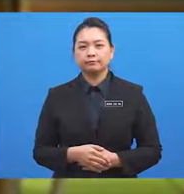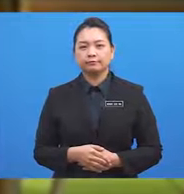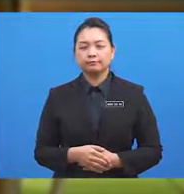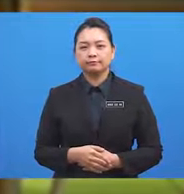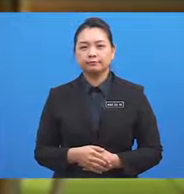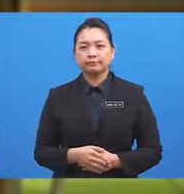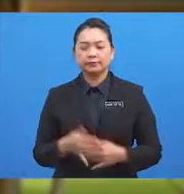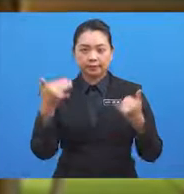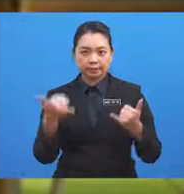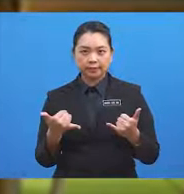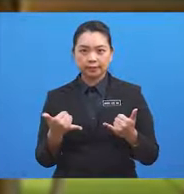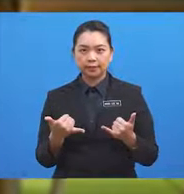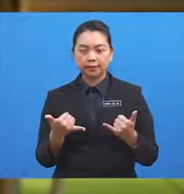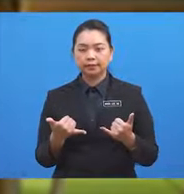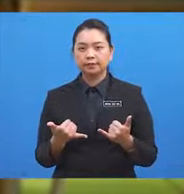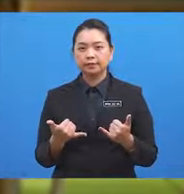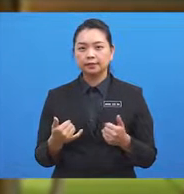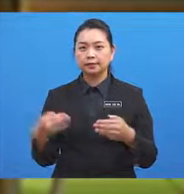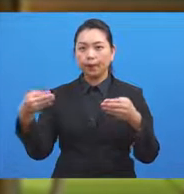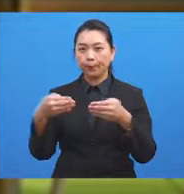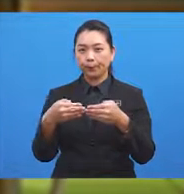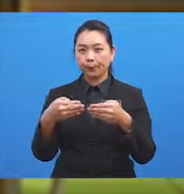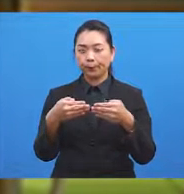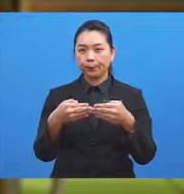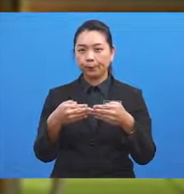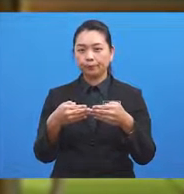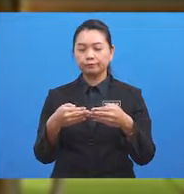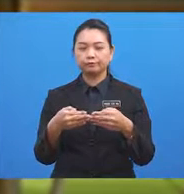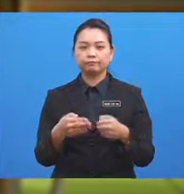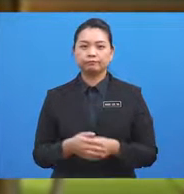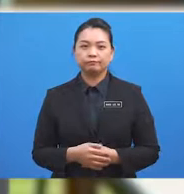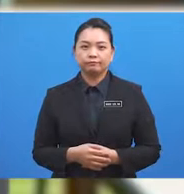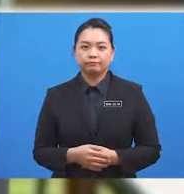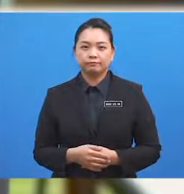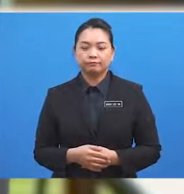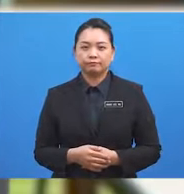Mari kita teruskan sesi perbincangan kita bersama-sama.